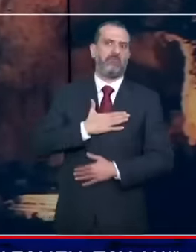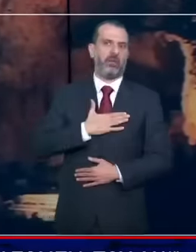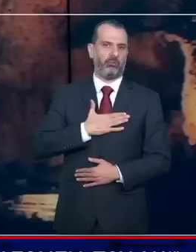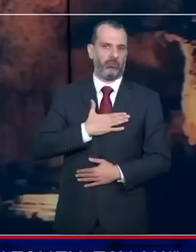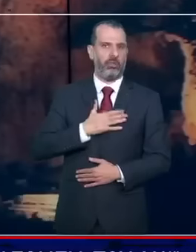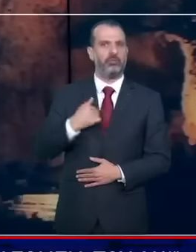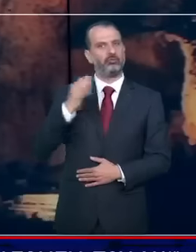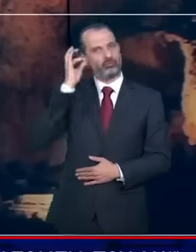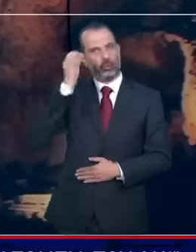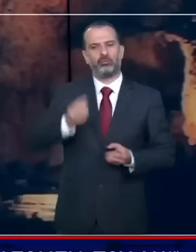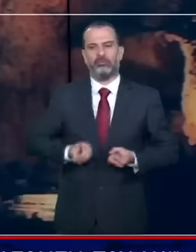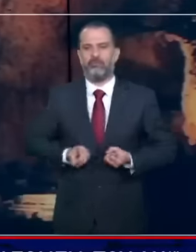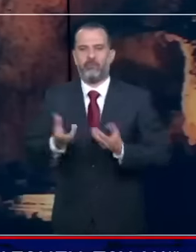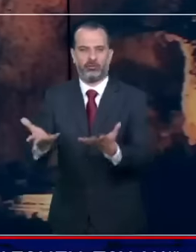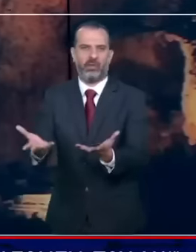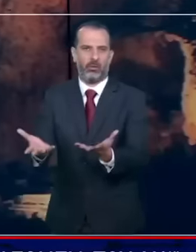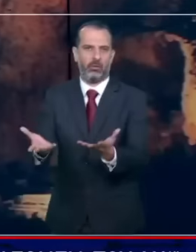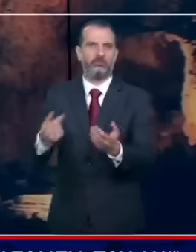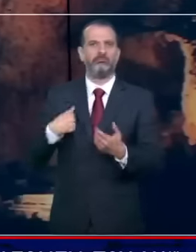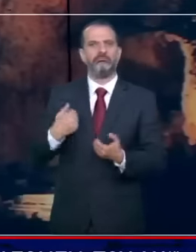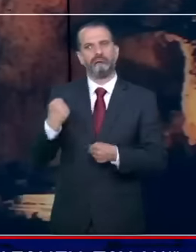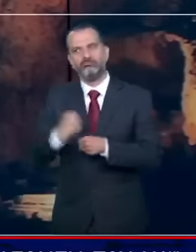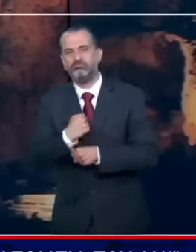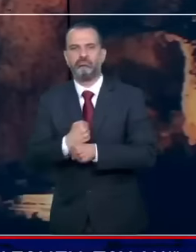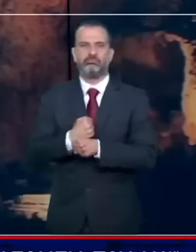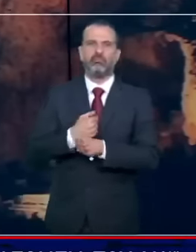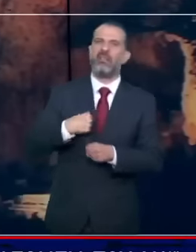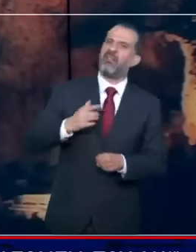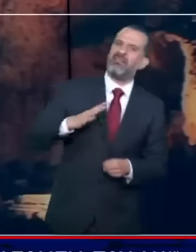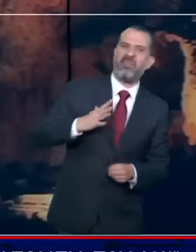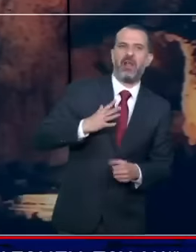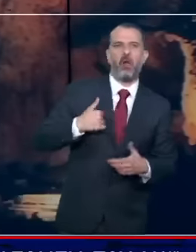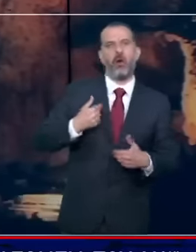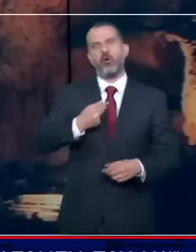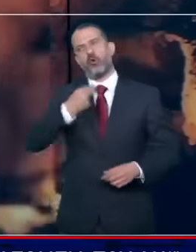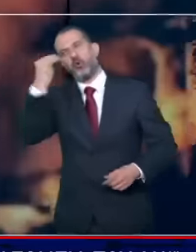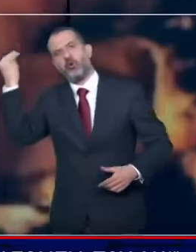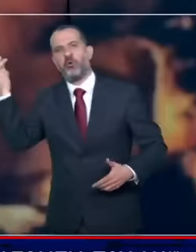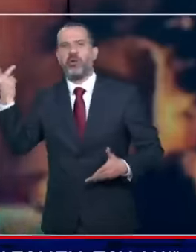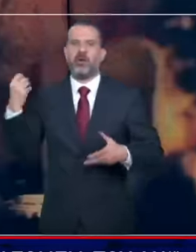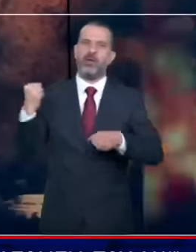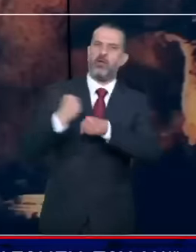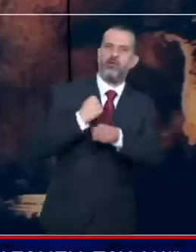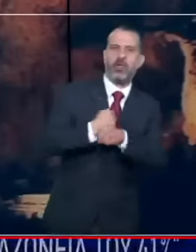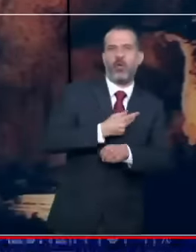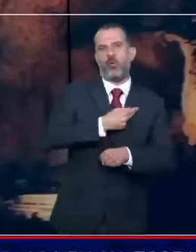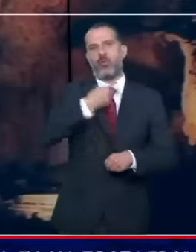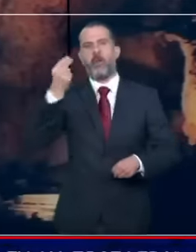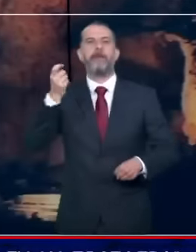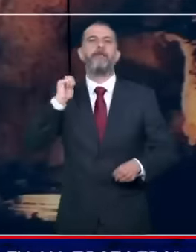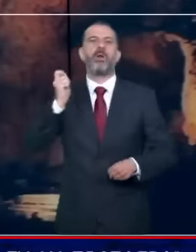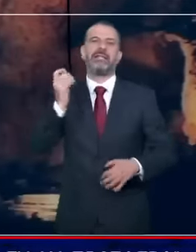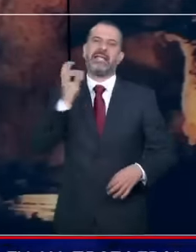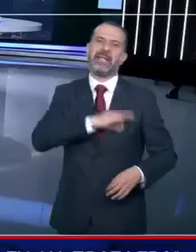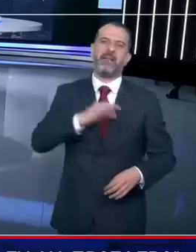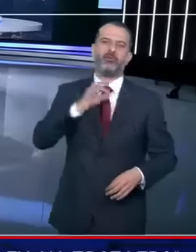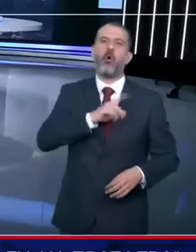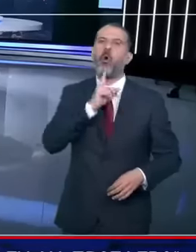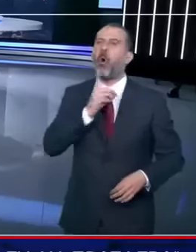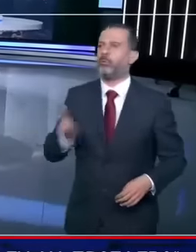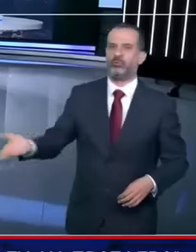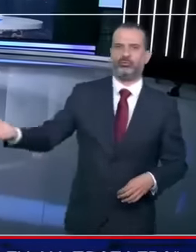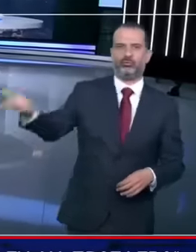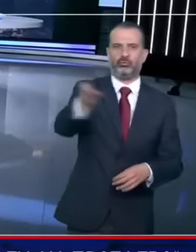να προσφέρω. Δεν είμαι εδώ για να κάνω καριέρα από την πολιτική, όπως άλλοι